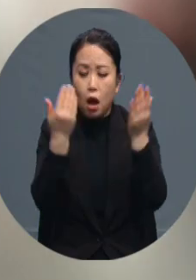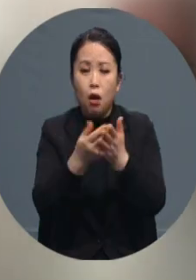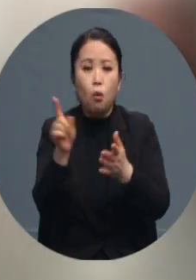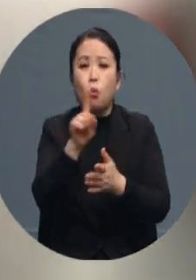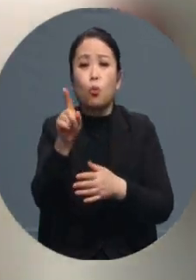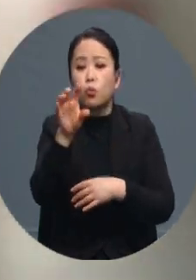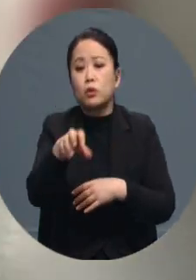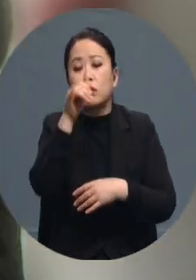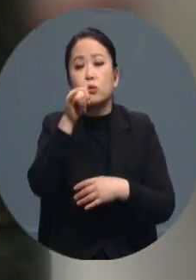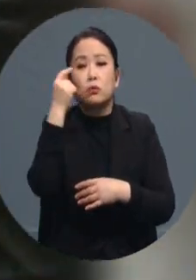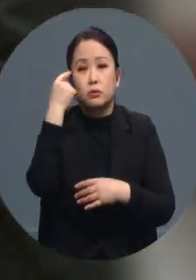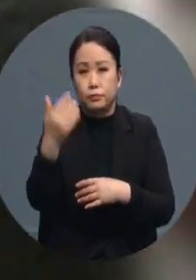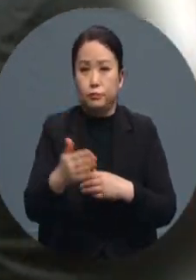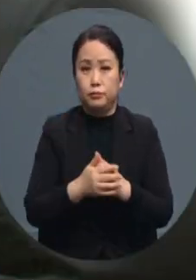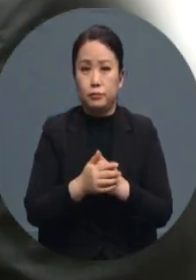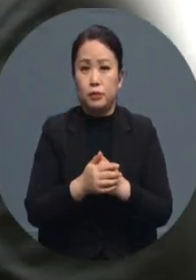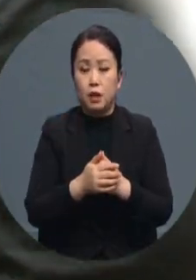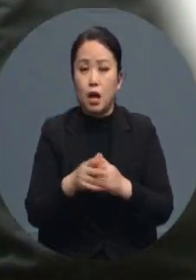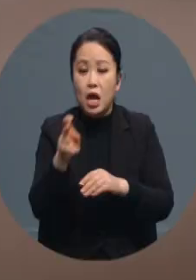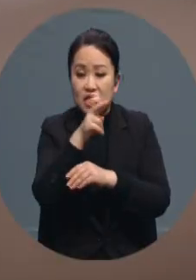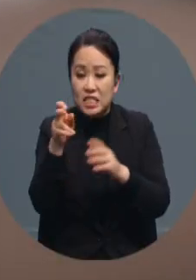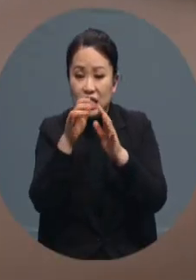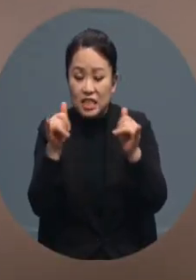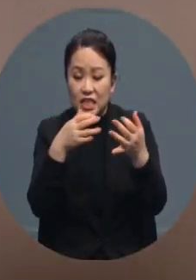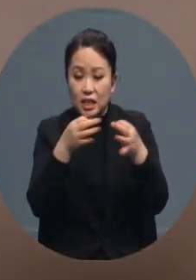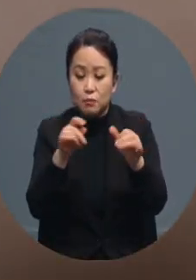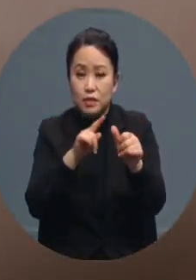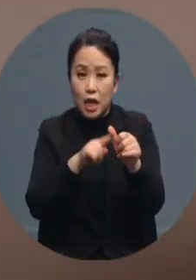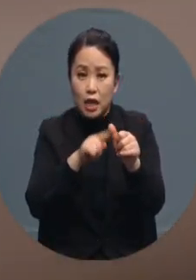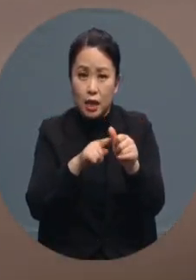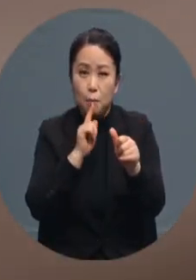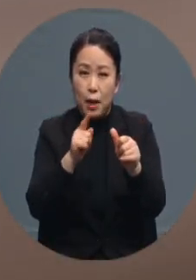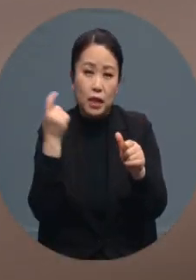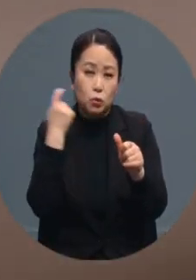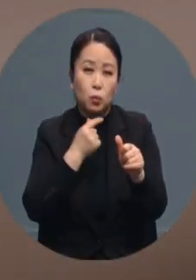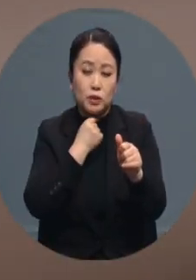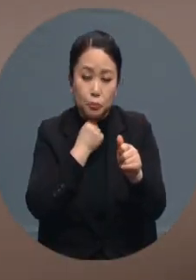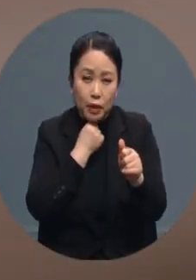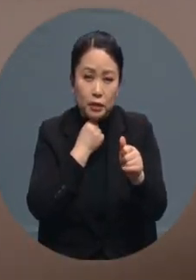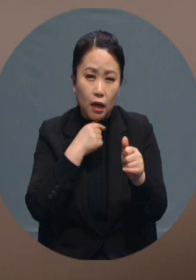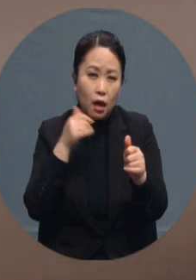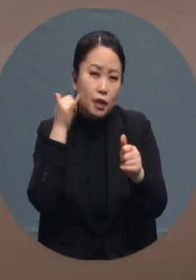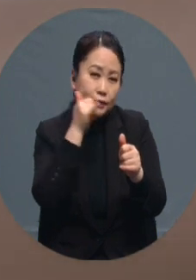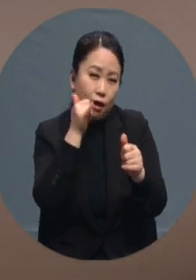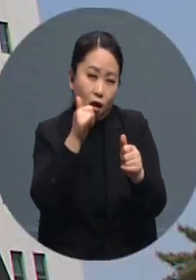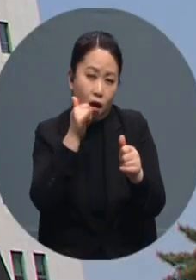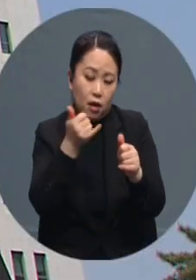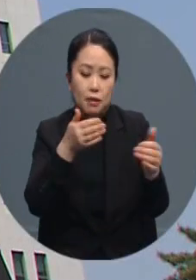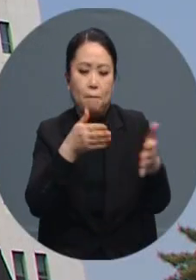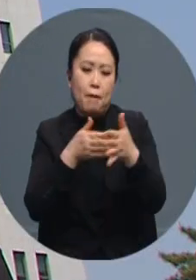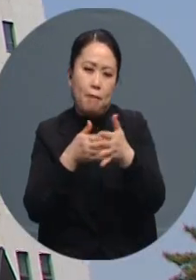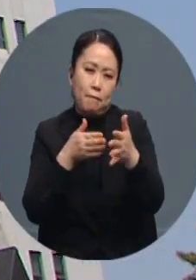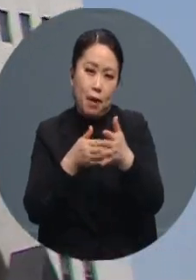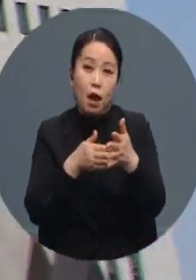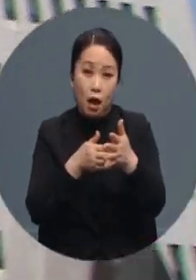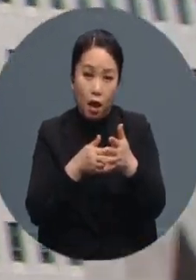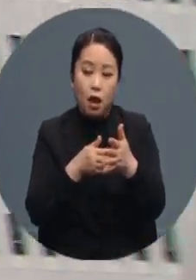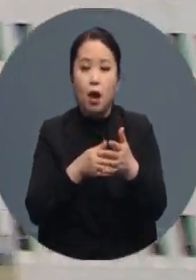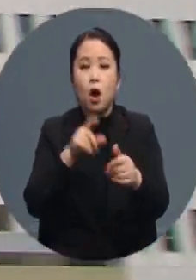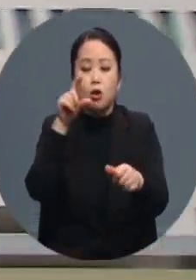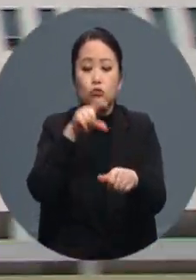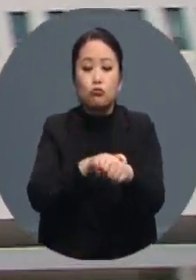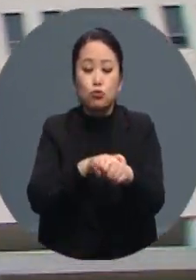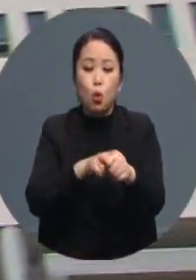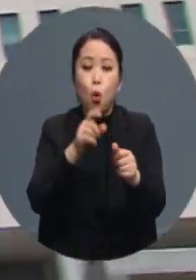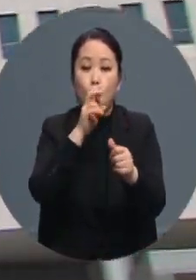취재진은 김 씨에게 해명을 듣기 위해 접촉을 시도했지만 연락이 닿지 않았습니다 김씨에 대한 구속영장은 기각됐지만